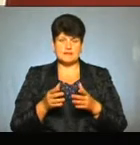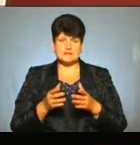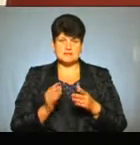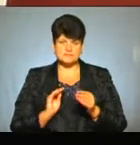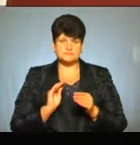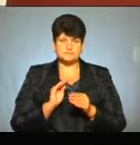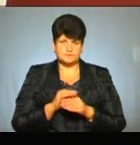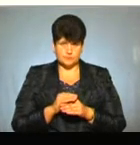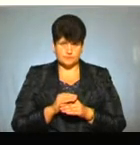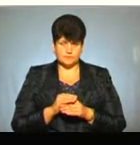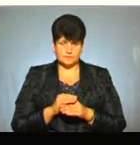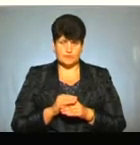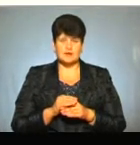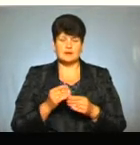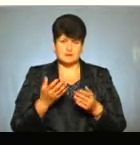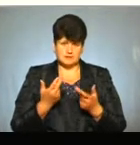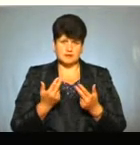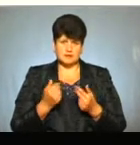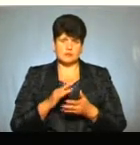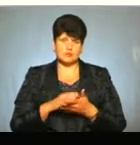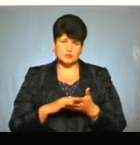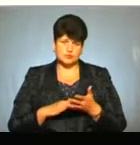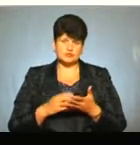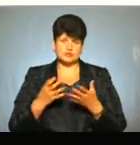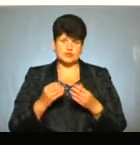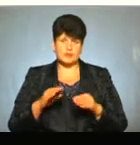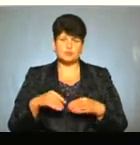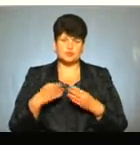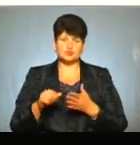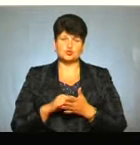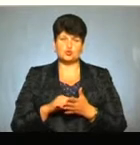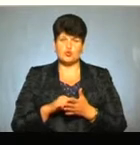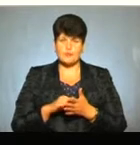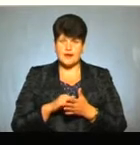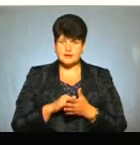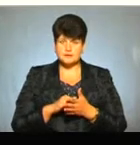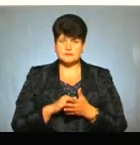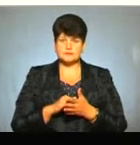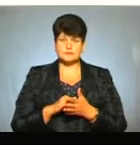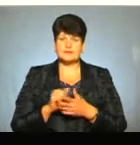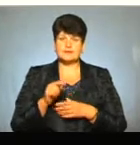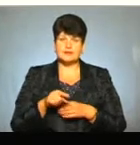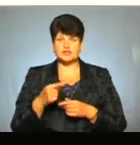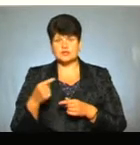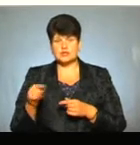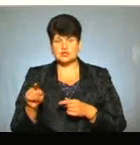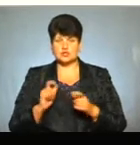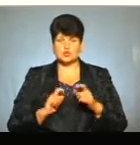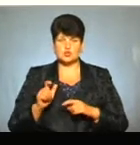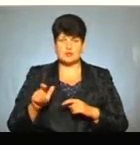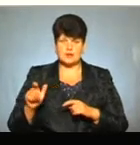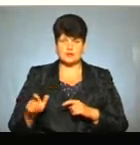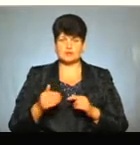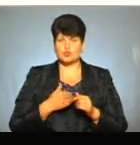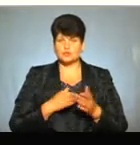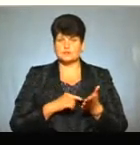так? Так. Звичайно, донабір триває, продовжується подача документів тих чи інших студентів. Ще